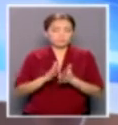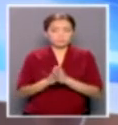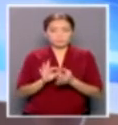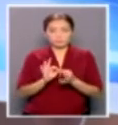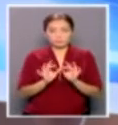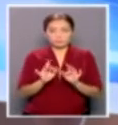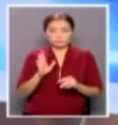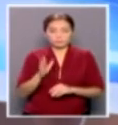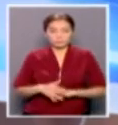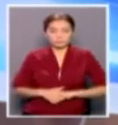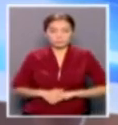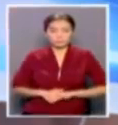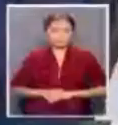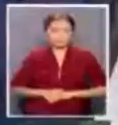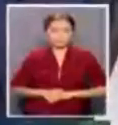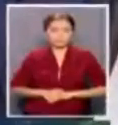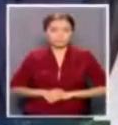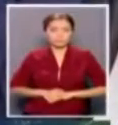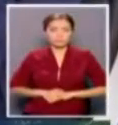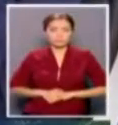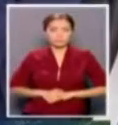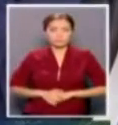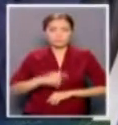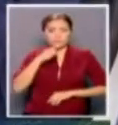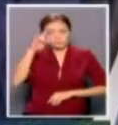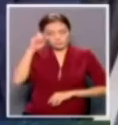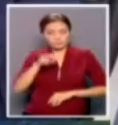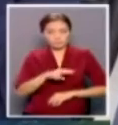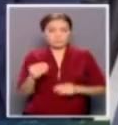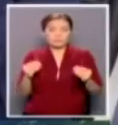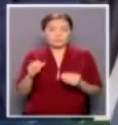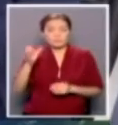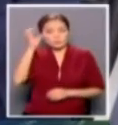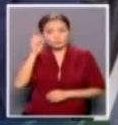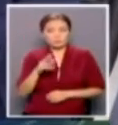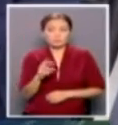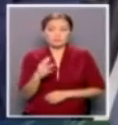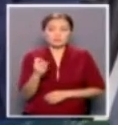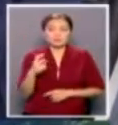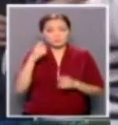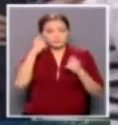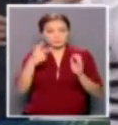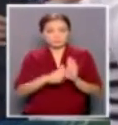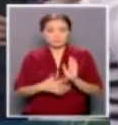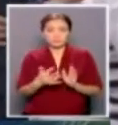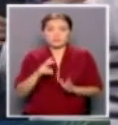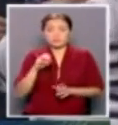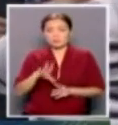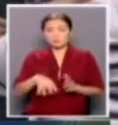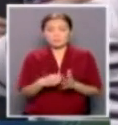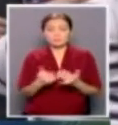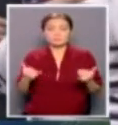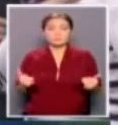жайлы тілшіміз толықтырады. Биыл қазақ әдебиетінің алыбы ақын Жұмекен Нәжмеденнің туғанына 85 жыл. Осыған